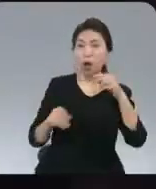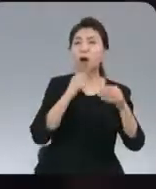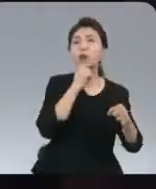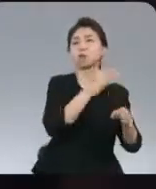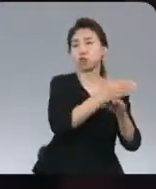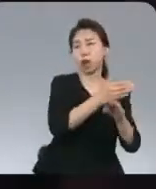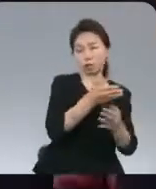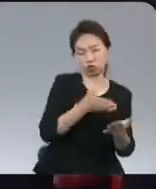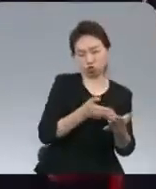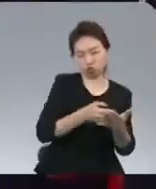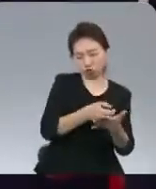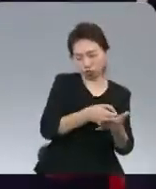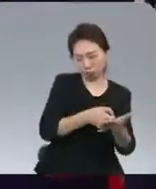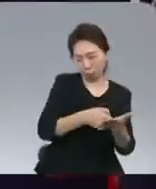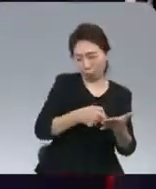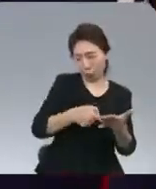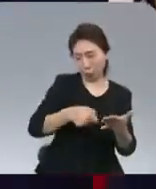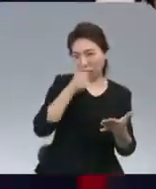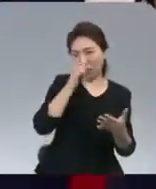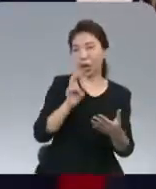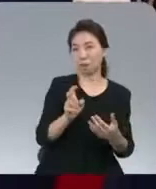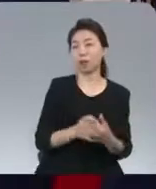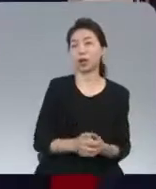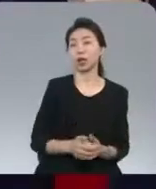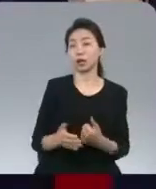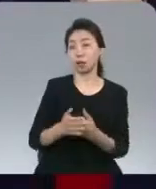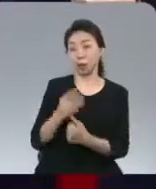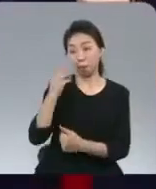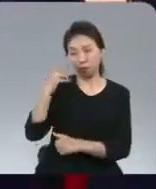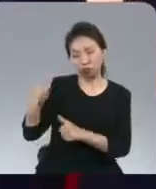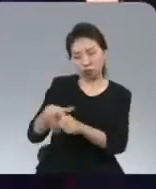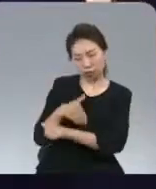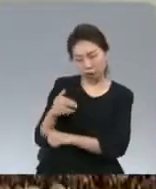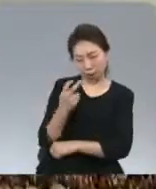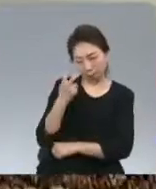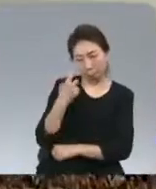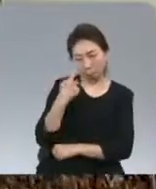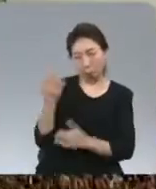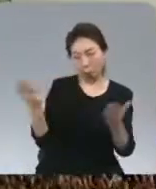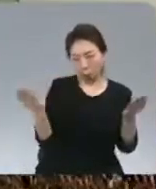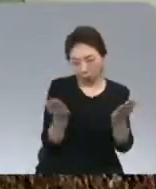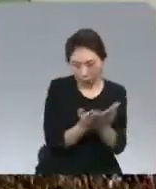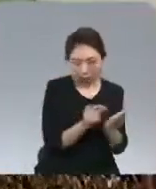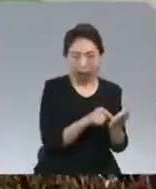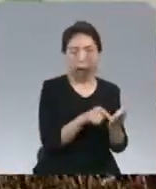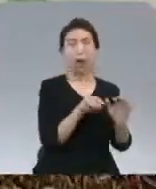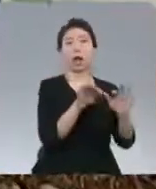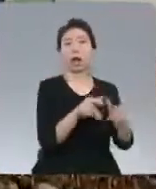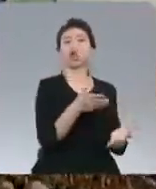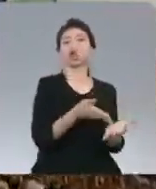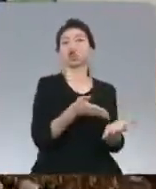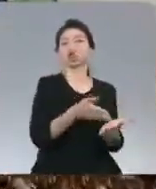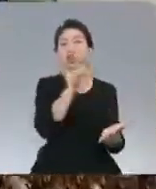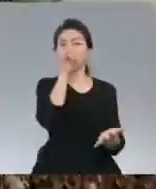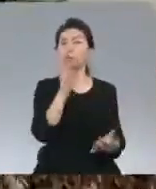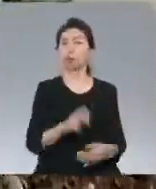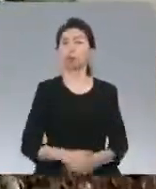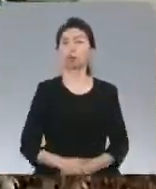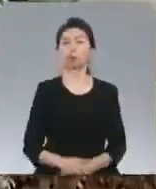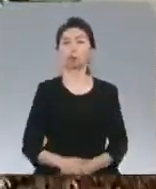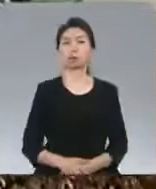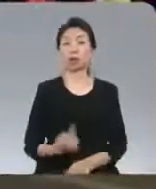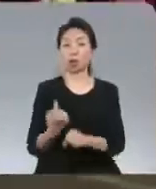miền Bắc đoàn tàu xếp phản ứng của Mỹ đặc biệt từ năm ngoái và Triều Tiên đã bắt tay vào phát triển vũ khí chiến lược theo kế hoạch 5 năm